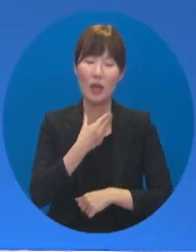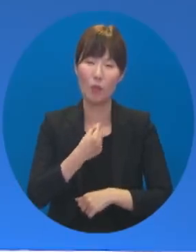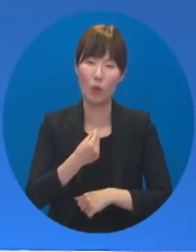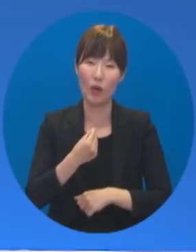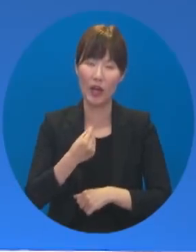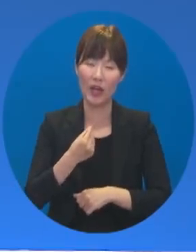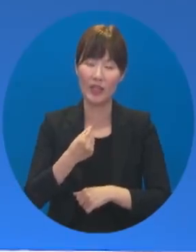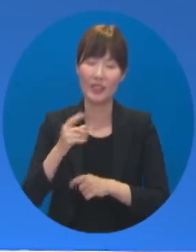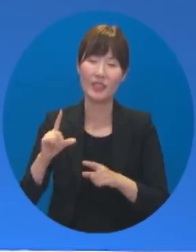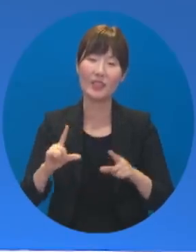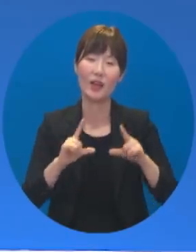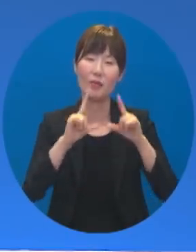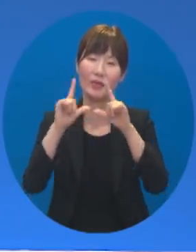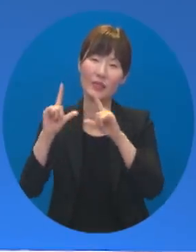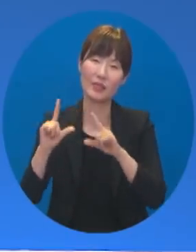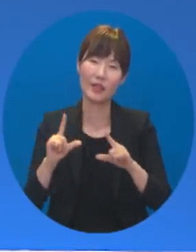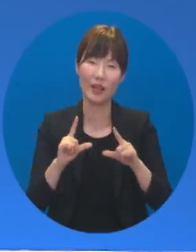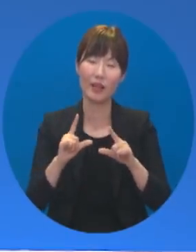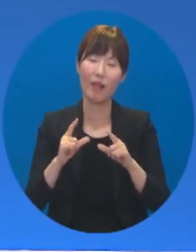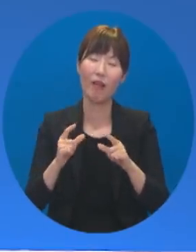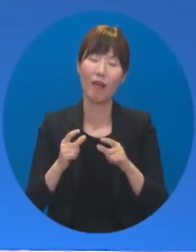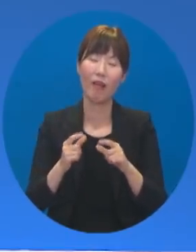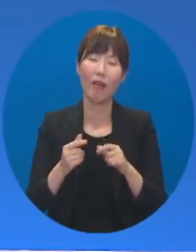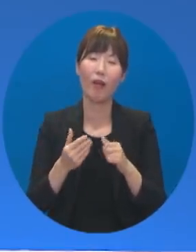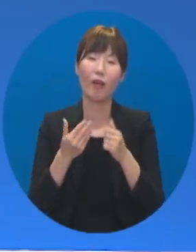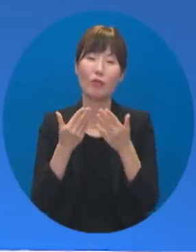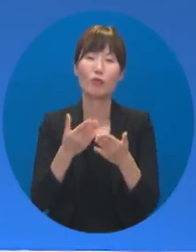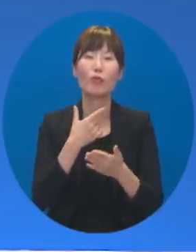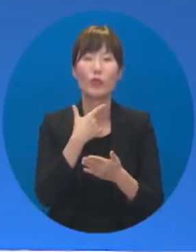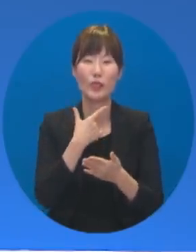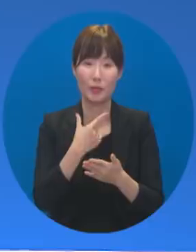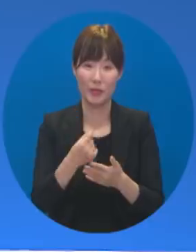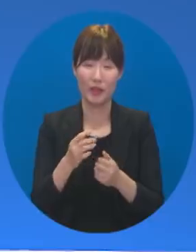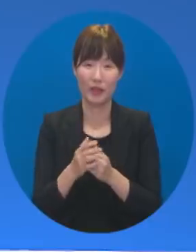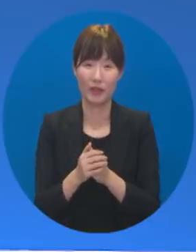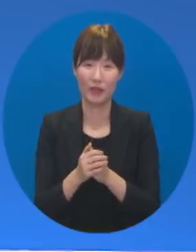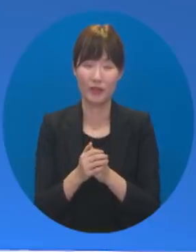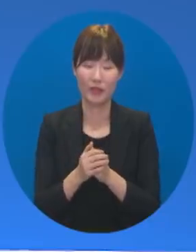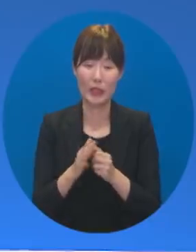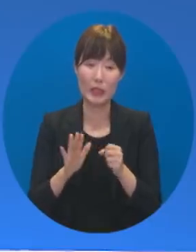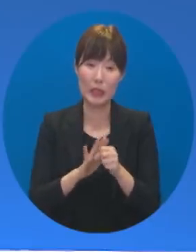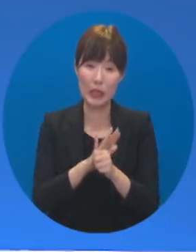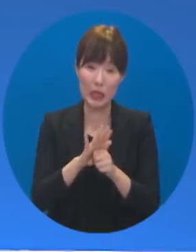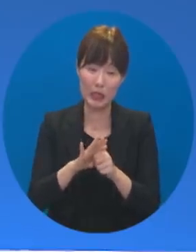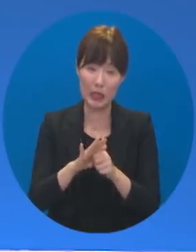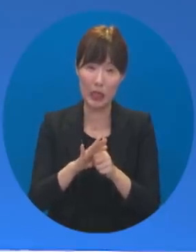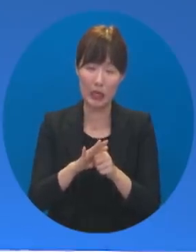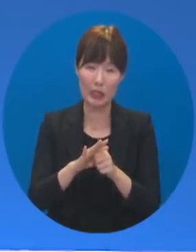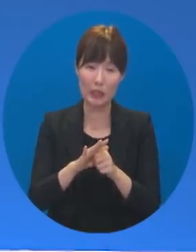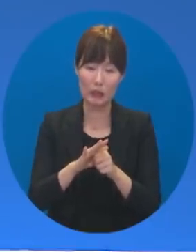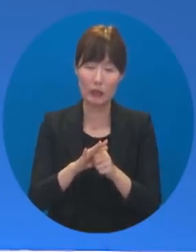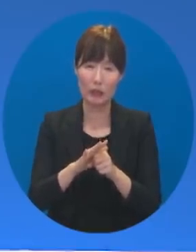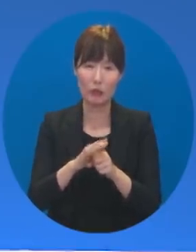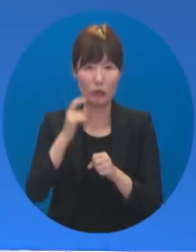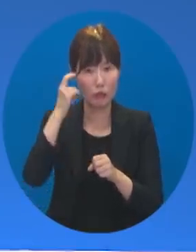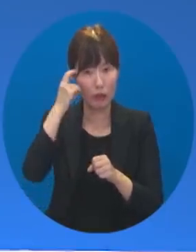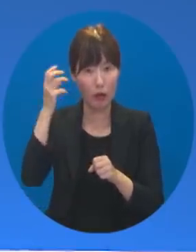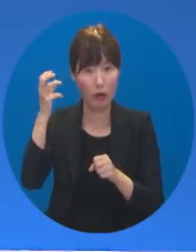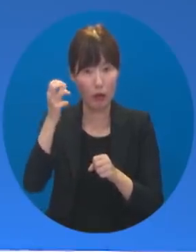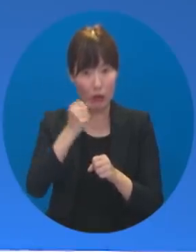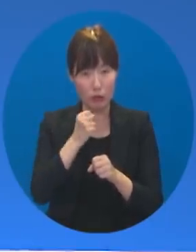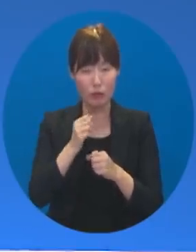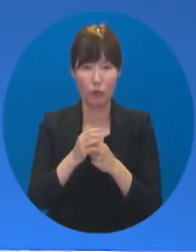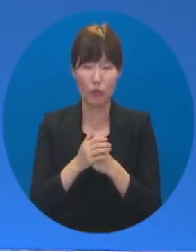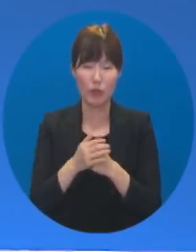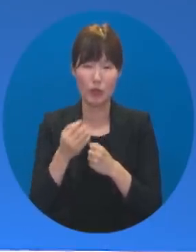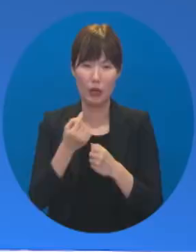사랑이구나. 사랑이라는 명목으로 뭔가를 강요하고 자기가 인생을 만들어주려 하는